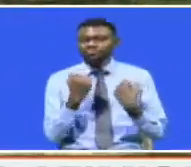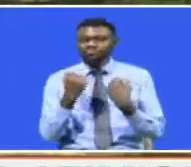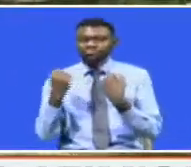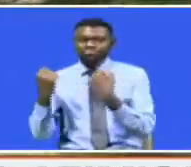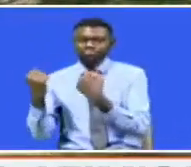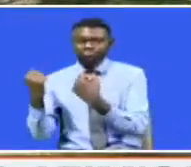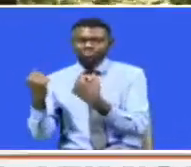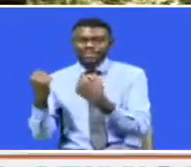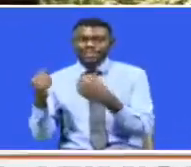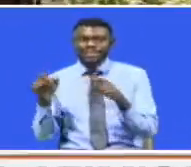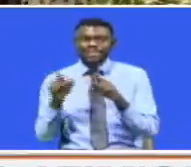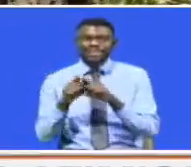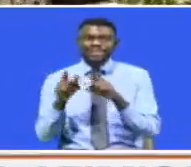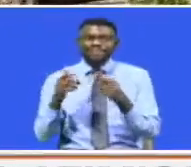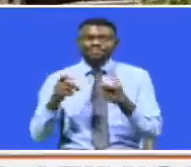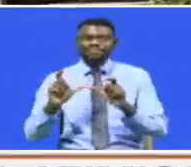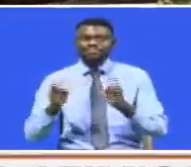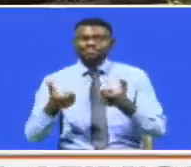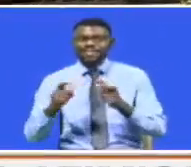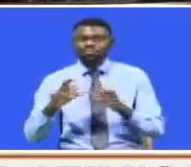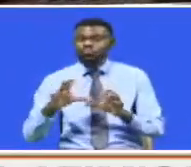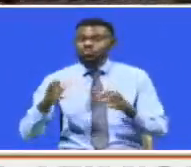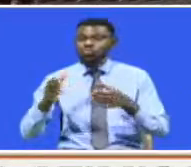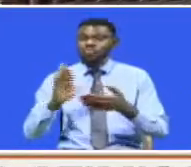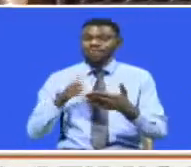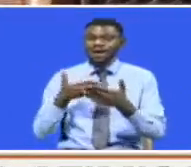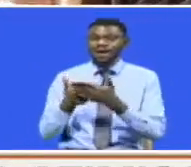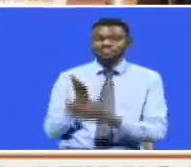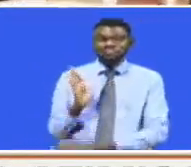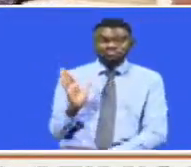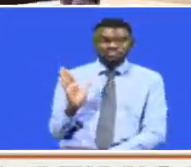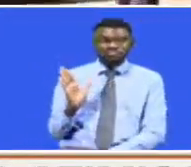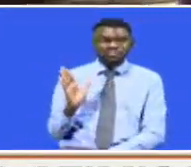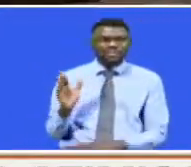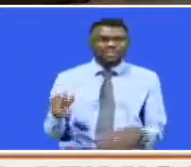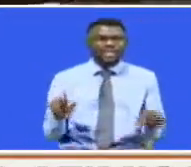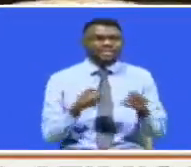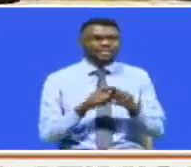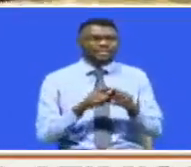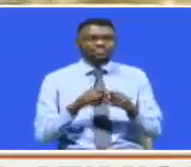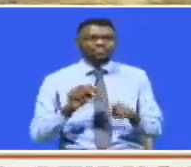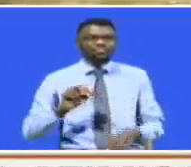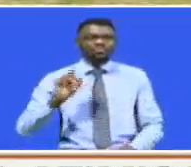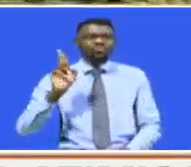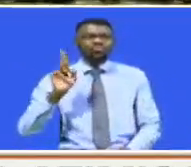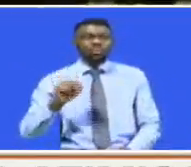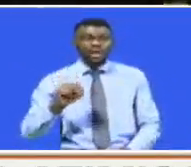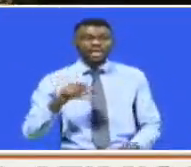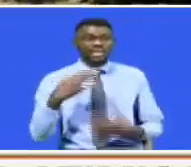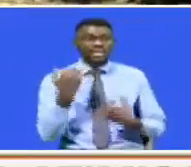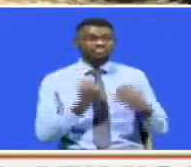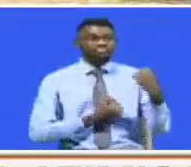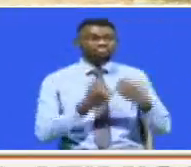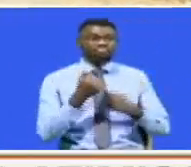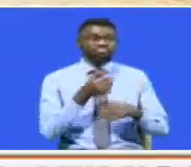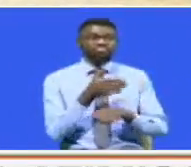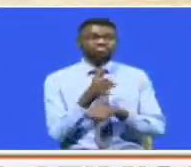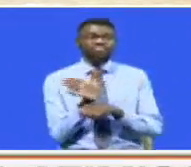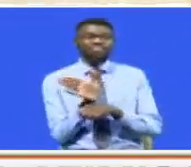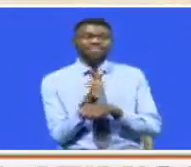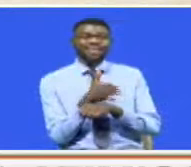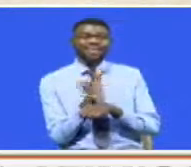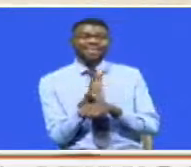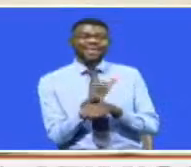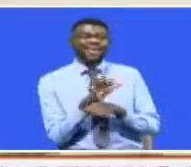baada ya wanahabari kufika hapa. Dakika chache baadaye ya Umoja wa Mataifa UN na bendera